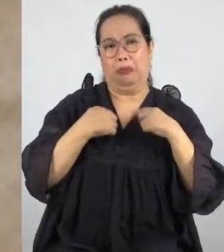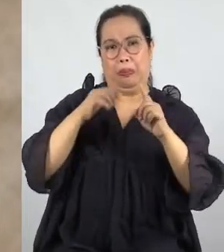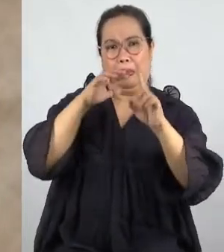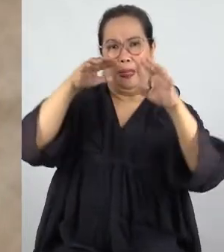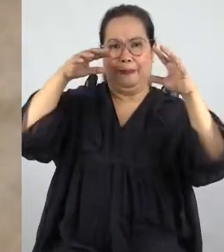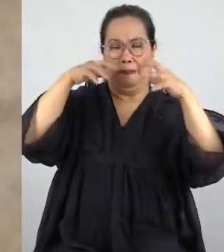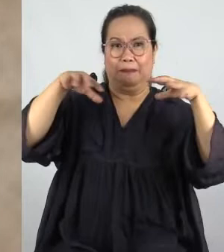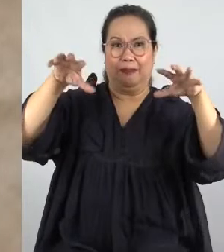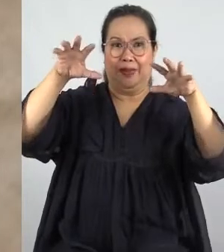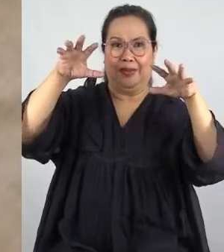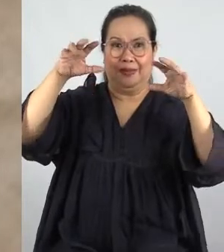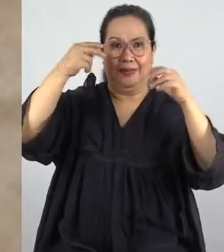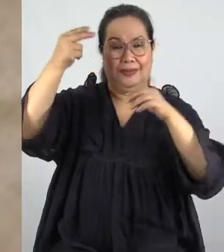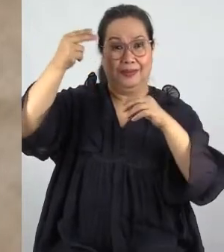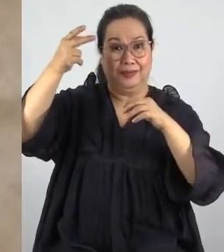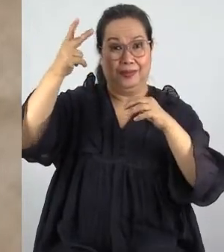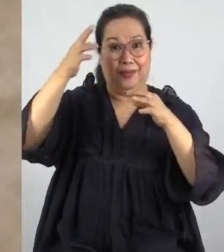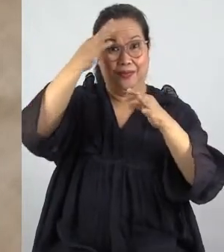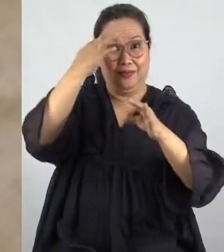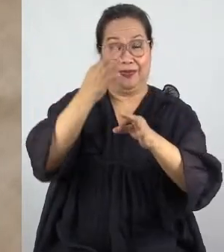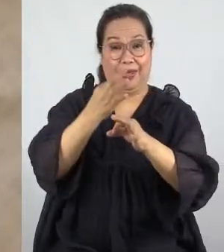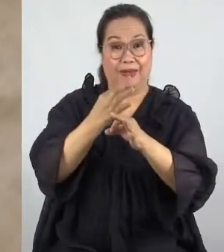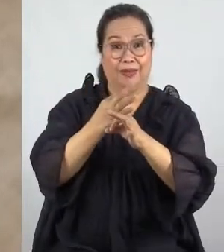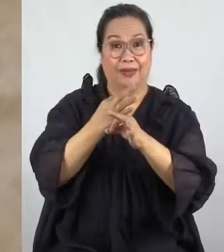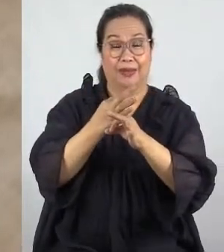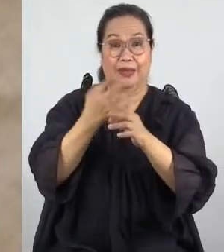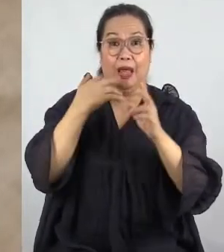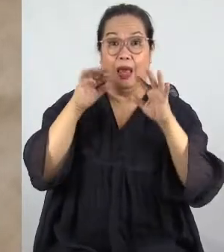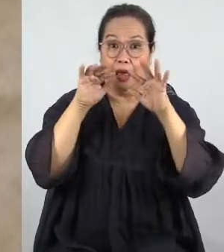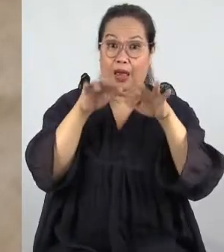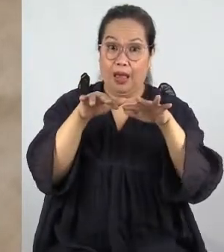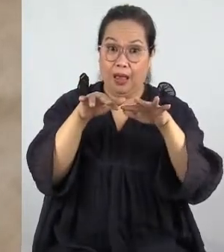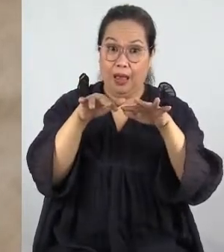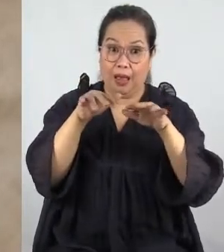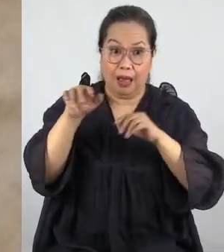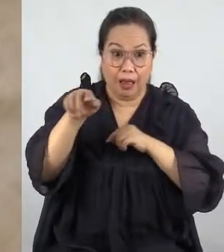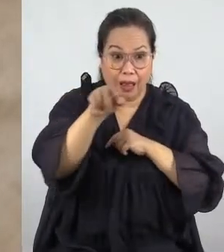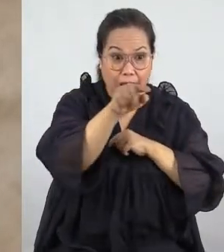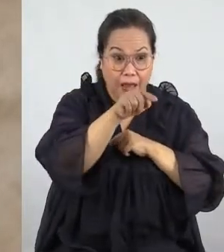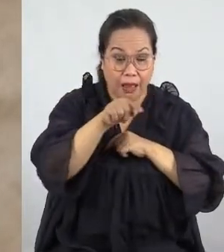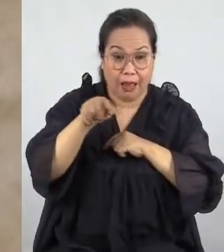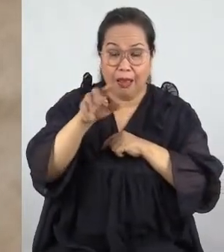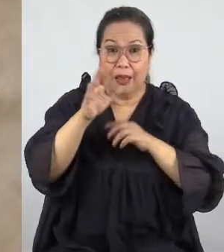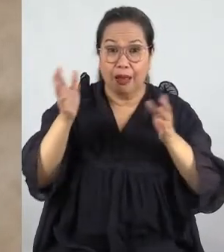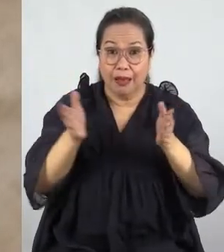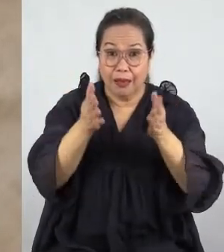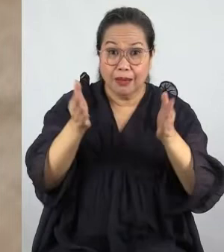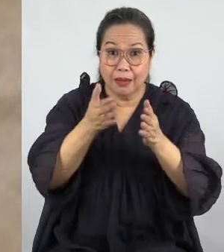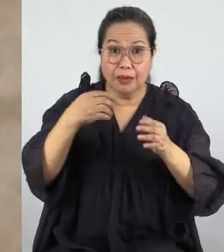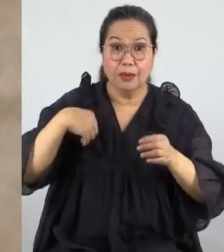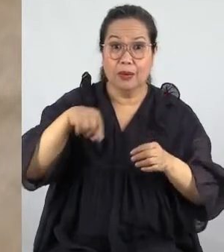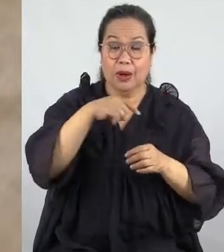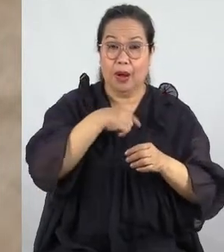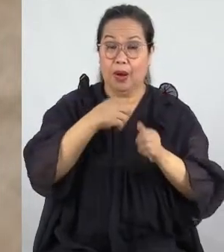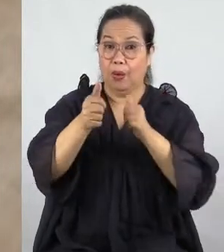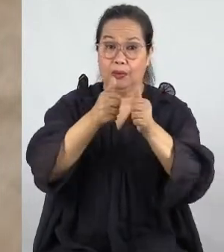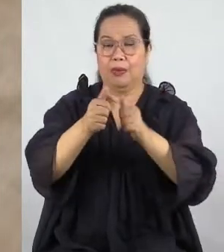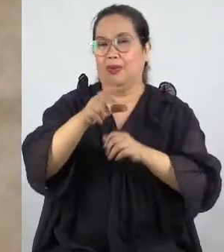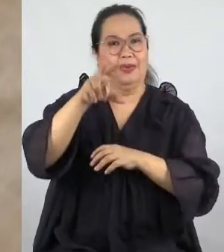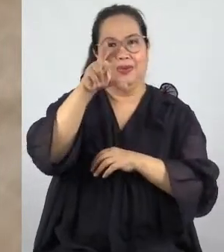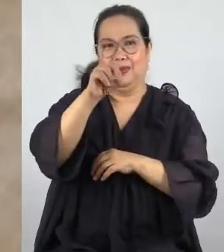mga bayani ng pananampalataya ay nanonood sa atin at hinihikayat tayo sa ating pagtakbo. Hindi